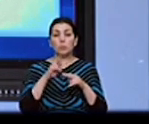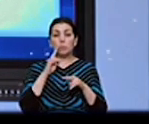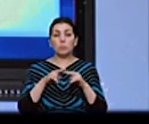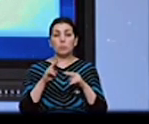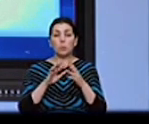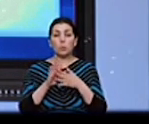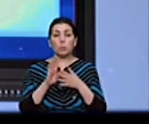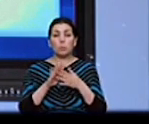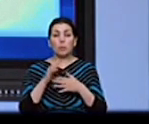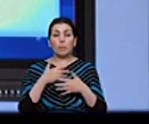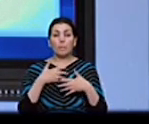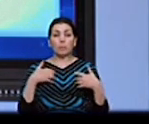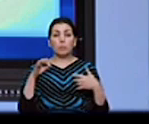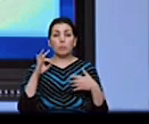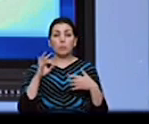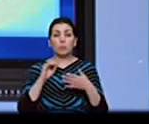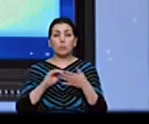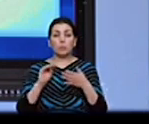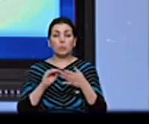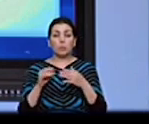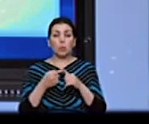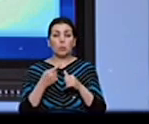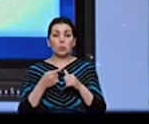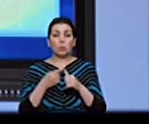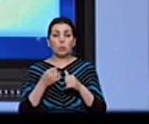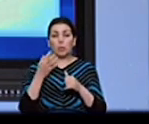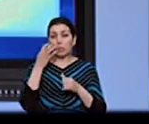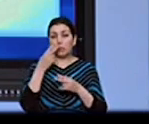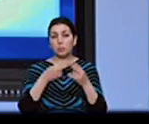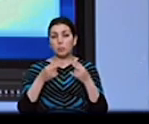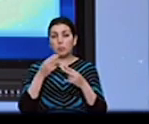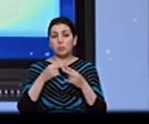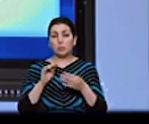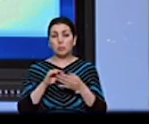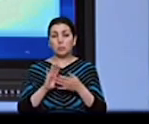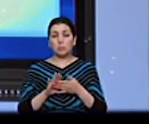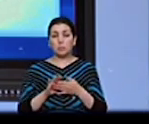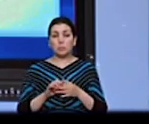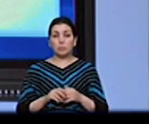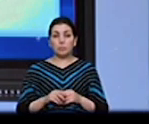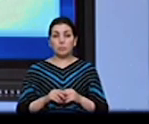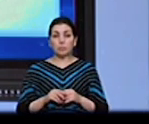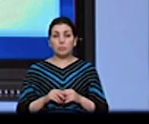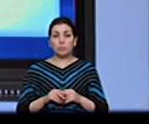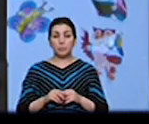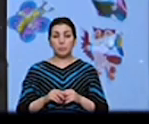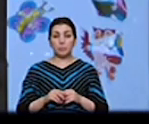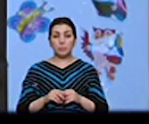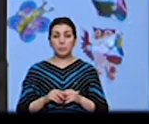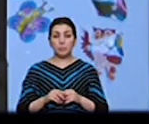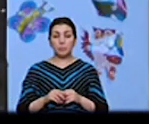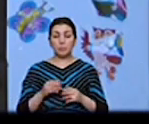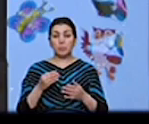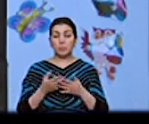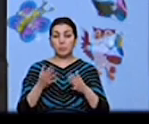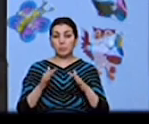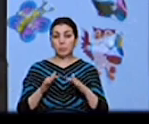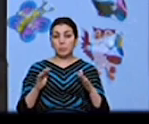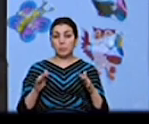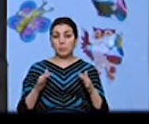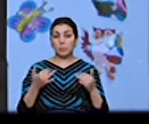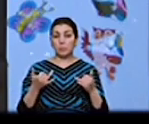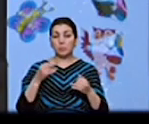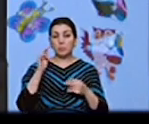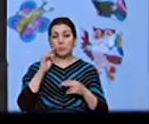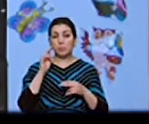va hayvonlarga misollar keltiring. Ularni rasmlarini daftaringizga chizib qo'ying. Aziz o'quvchilar,